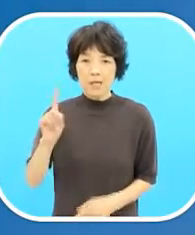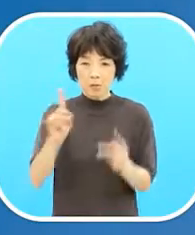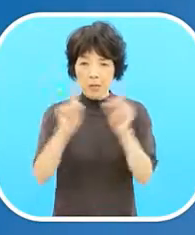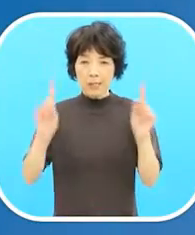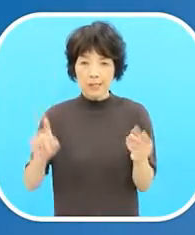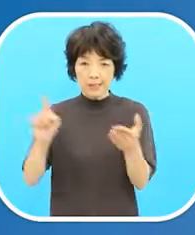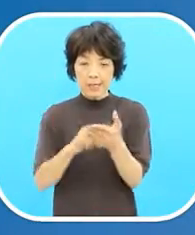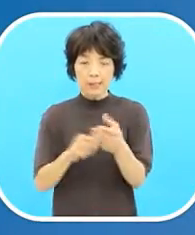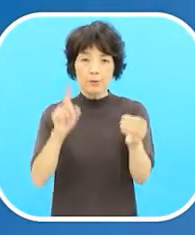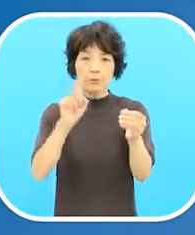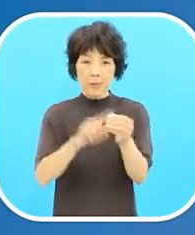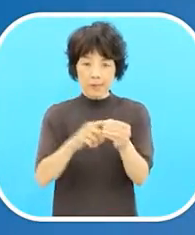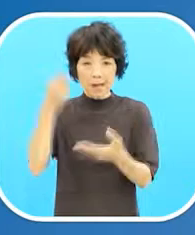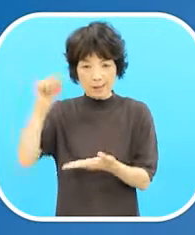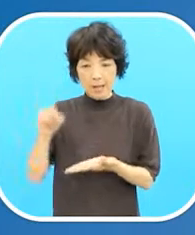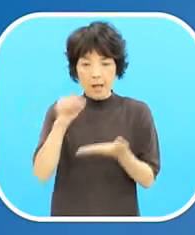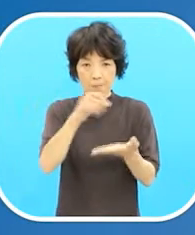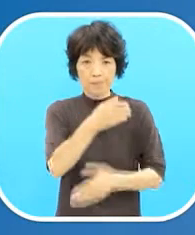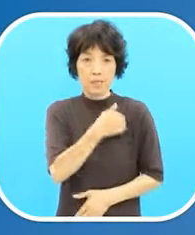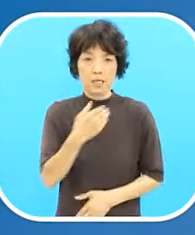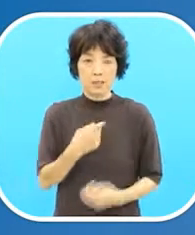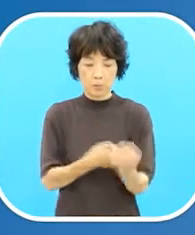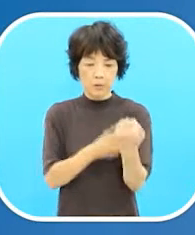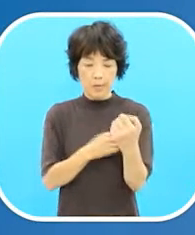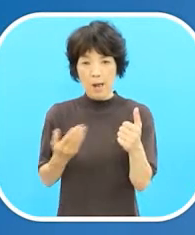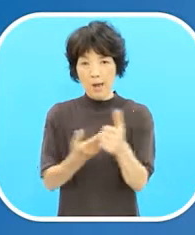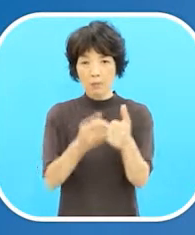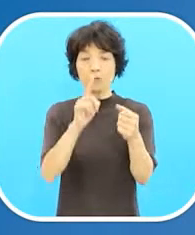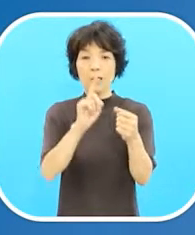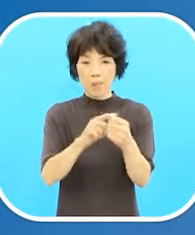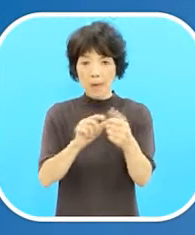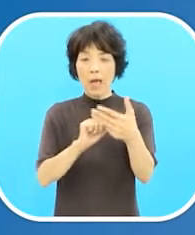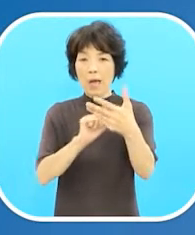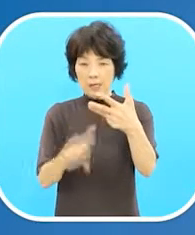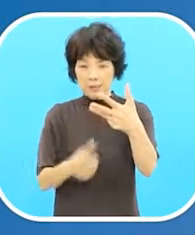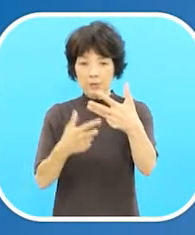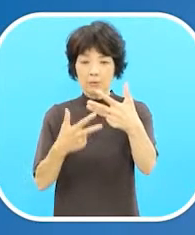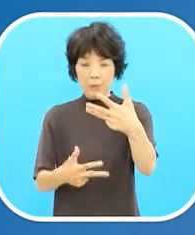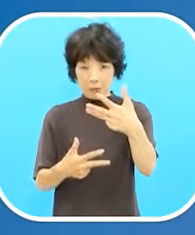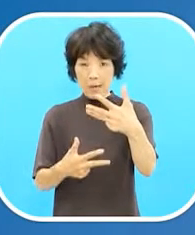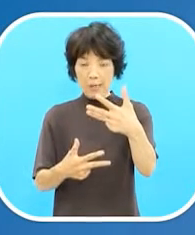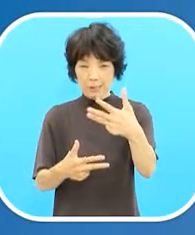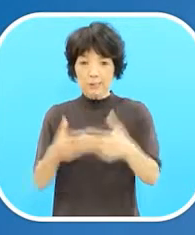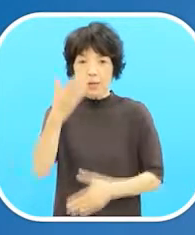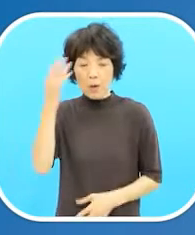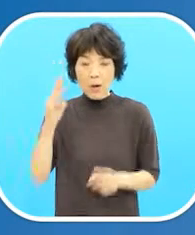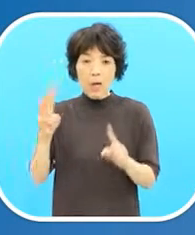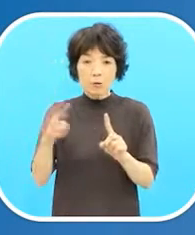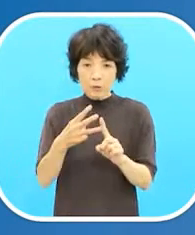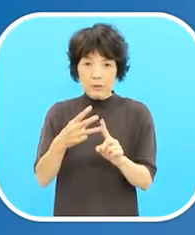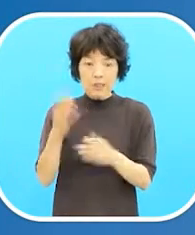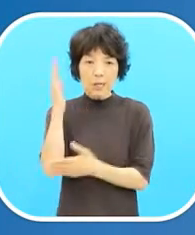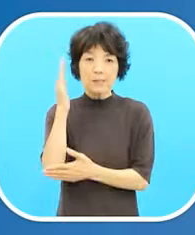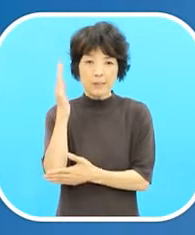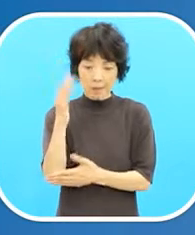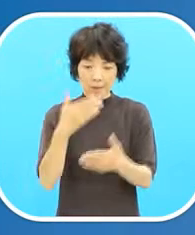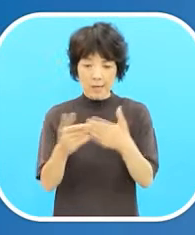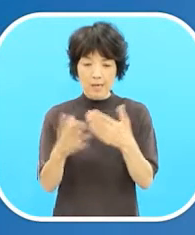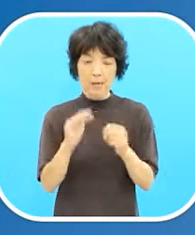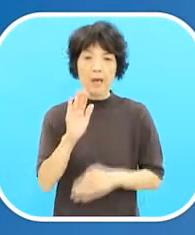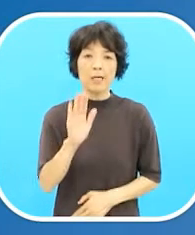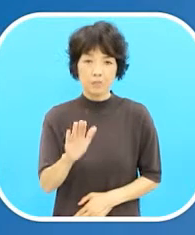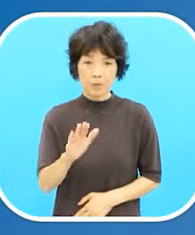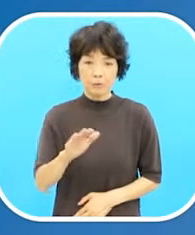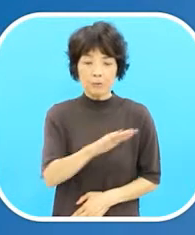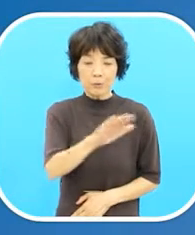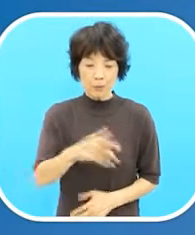県の課題解決に向けた提案ができる力を育むため8月7日に若杉県政体験を開催します。当日